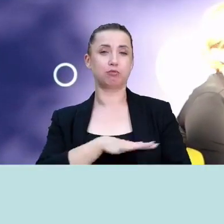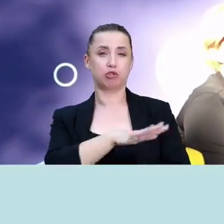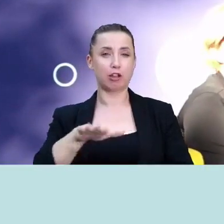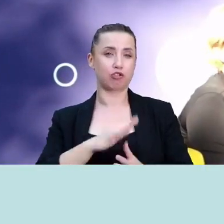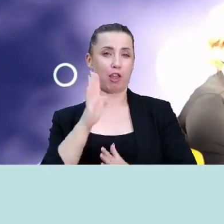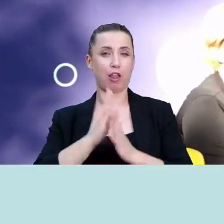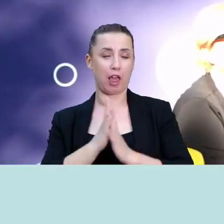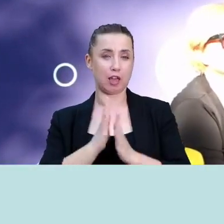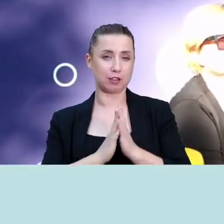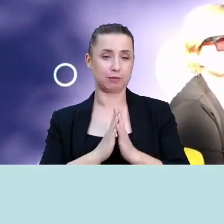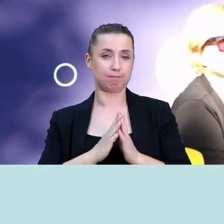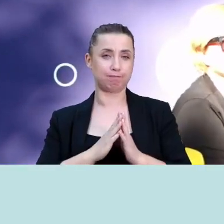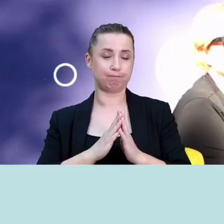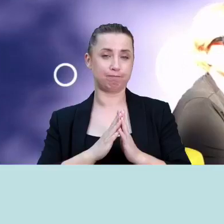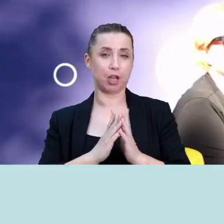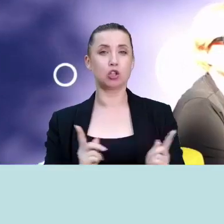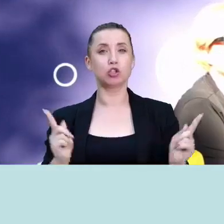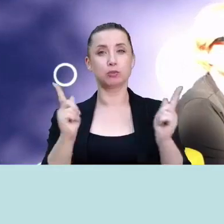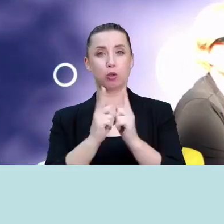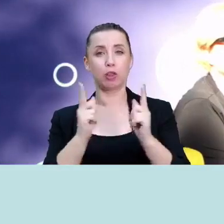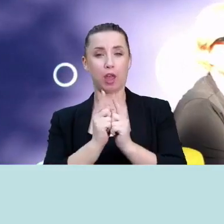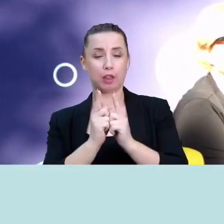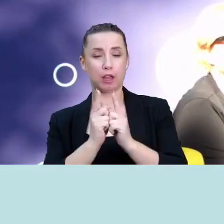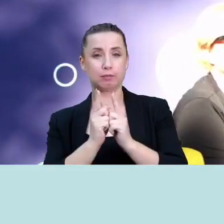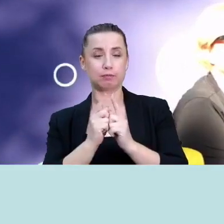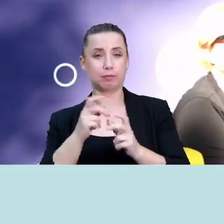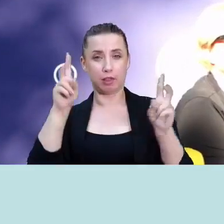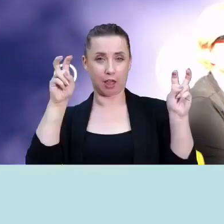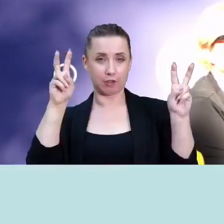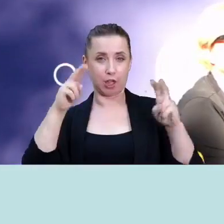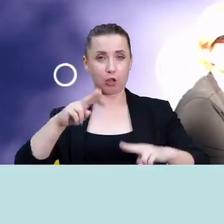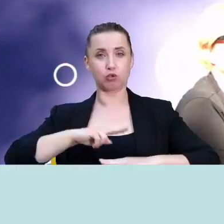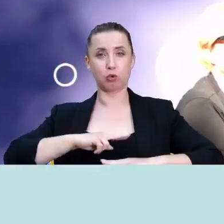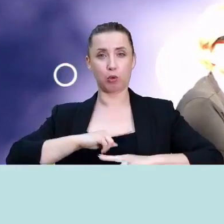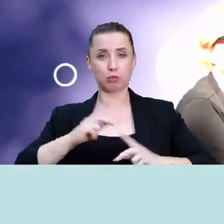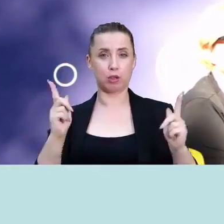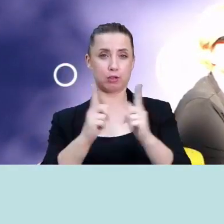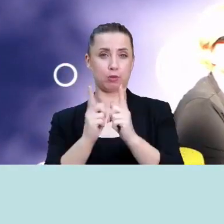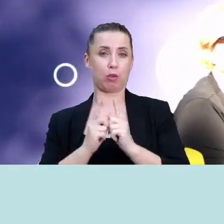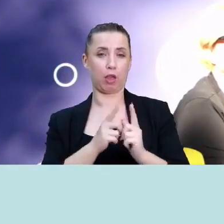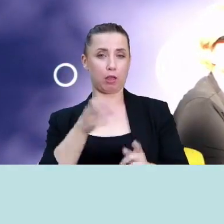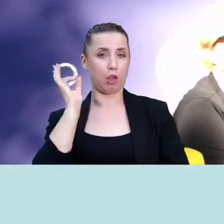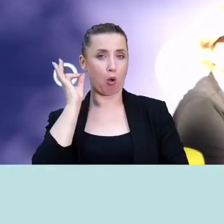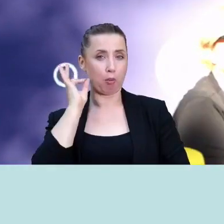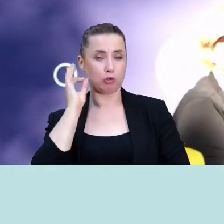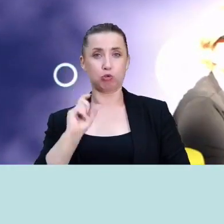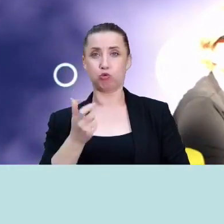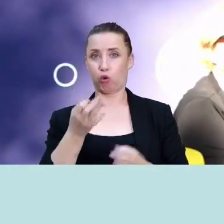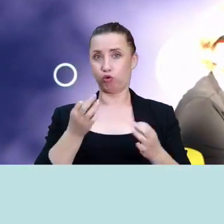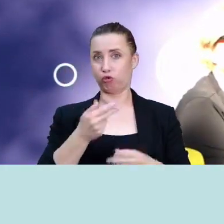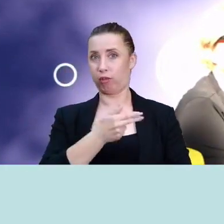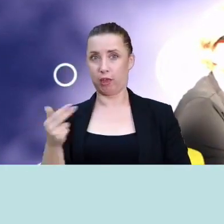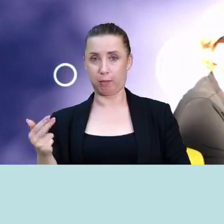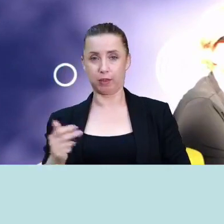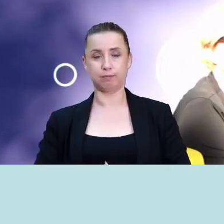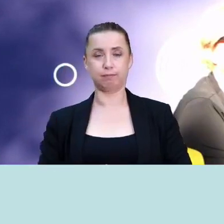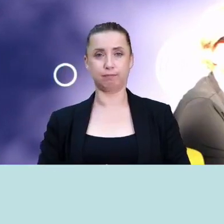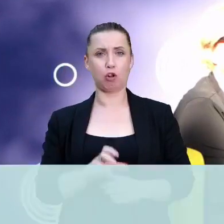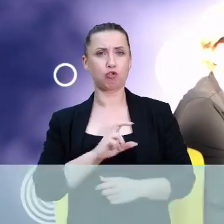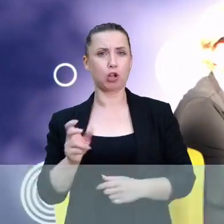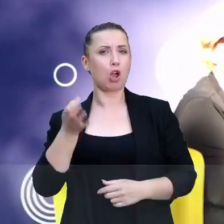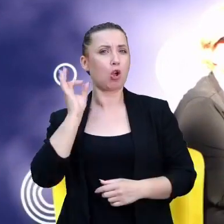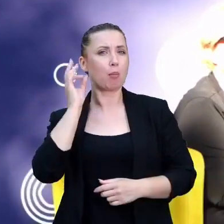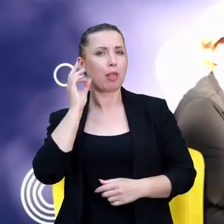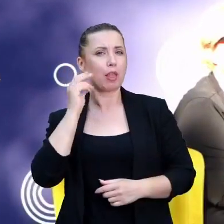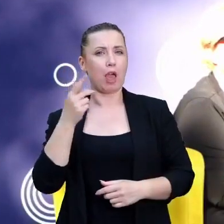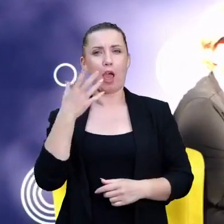kolejnym spotkaniu w ramach naszego cyklu Sopockie Spotkania Kobiet. Dziś rozmawiać będziemy o tym, czy kobiety w pewnym